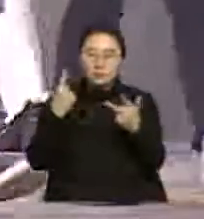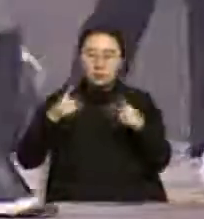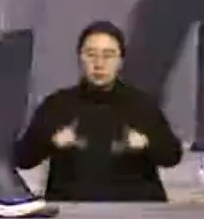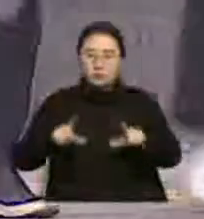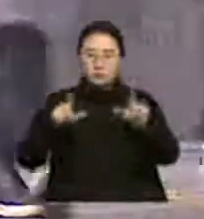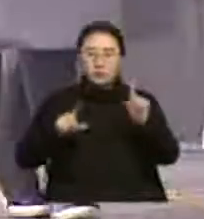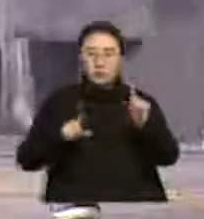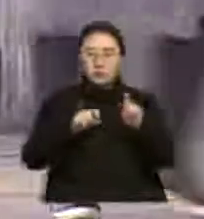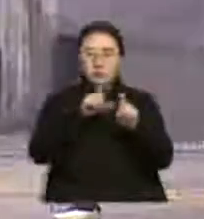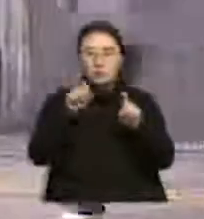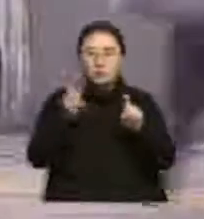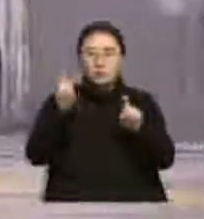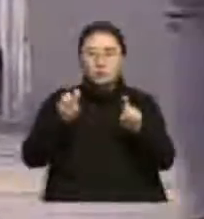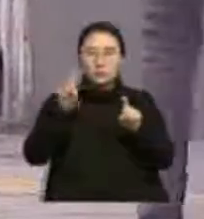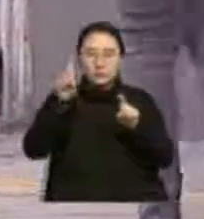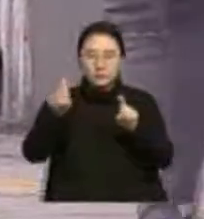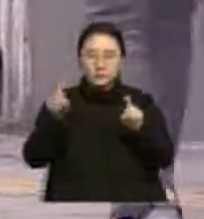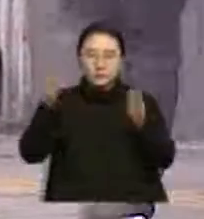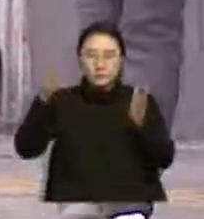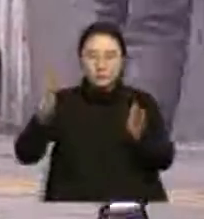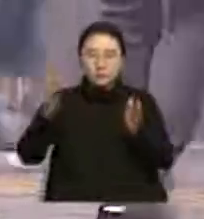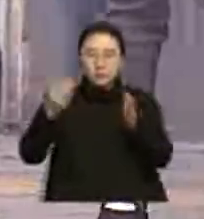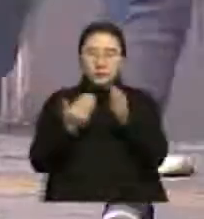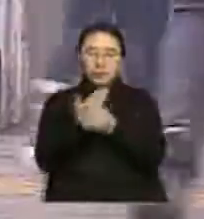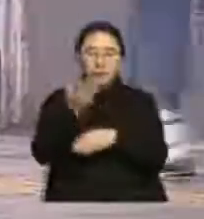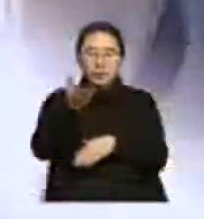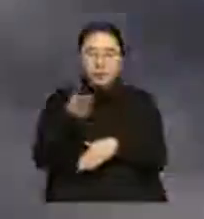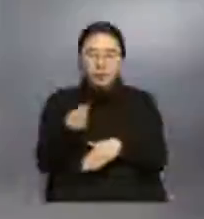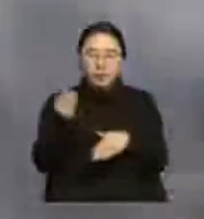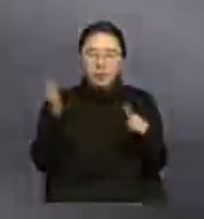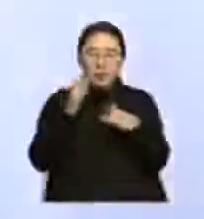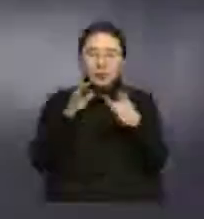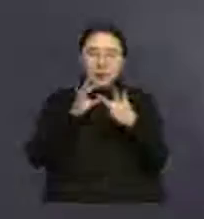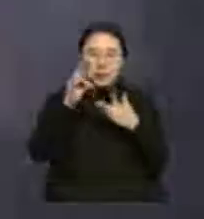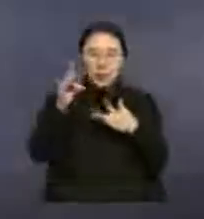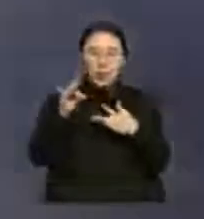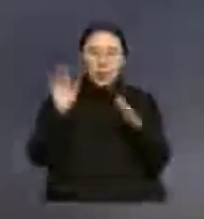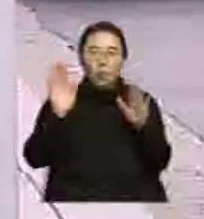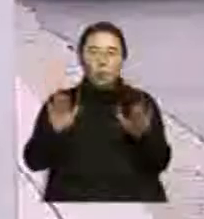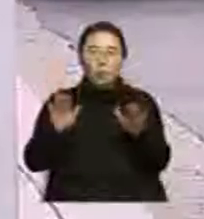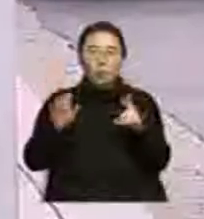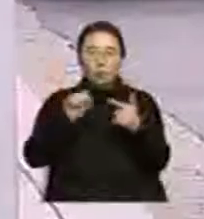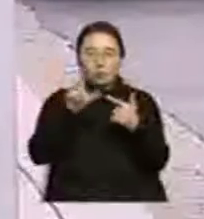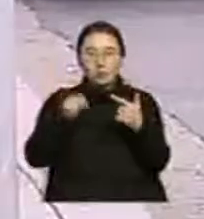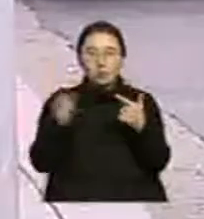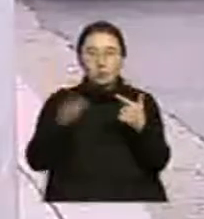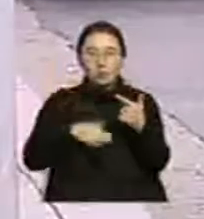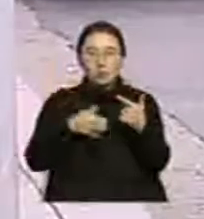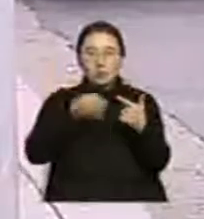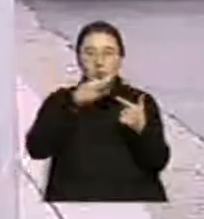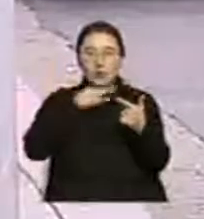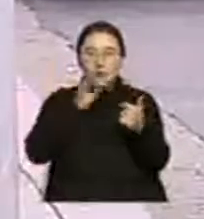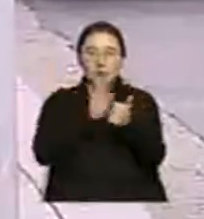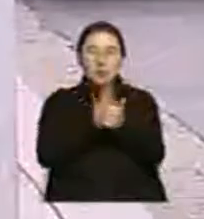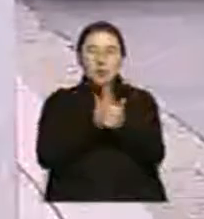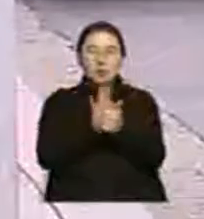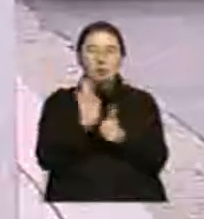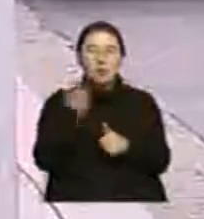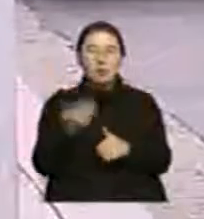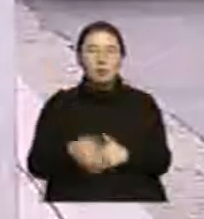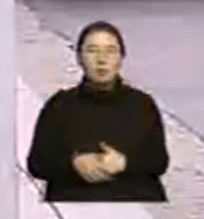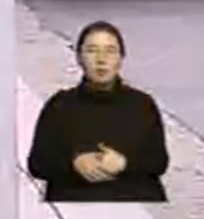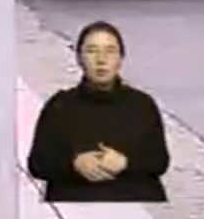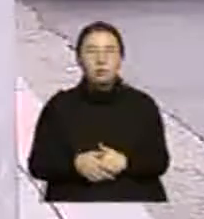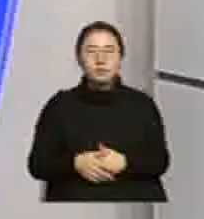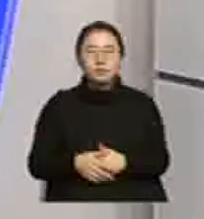12월 31일 사이에 발생한 대출로 선정된 학생에겐 올 6월부터 대출 이자가 지원될